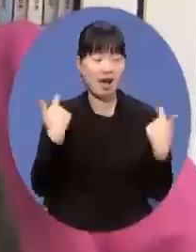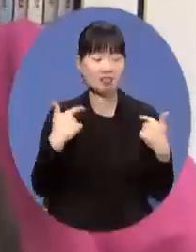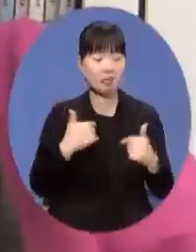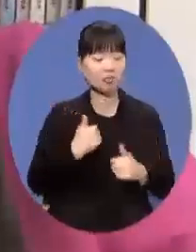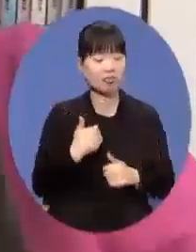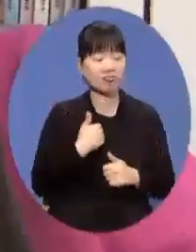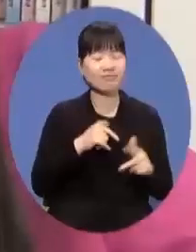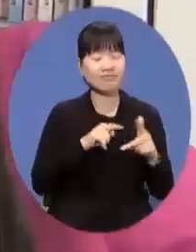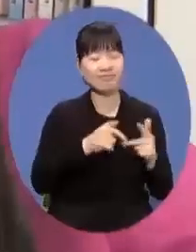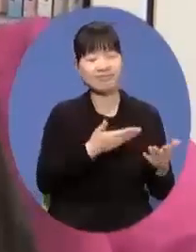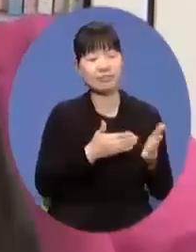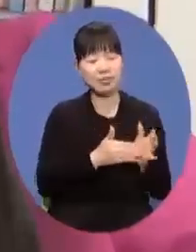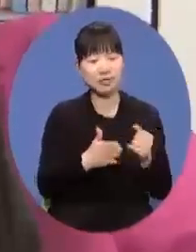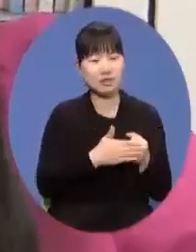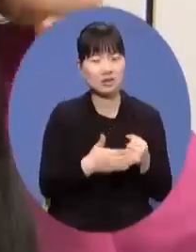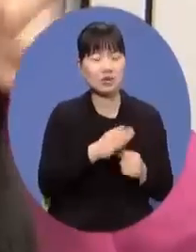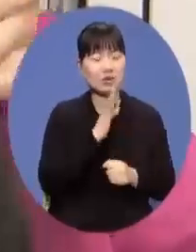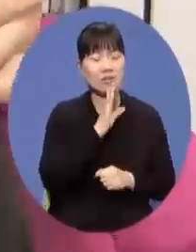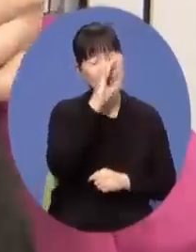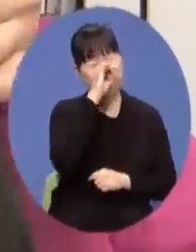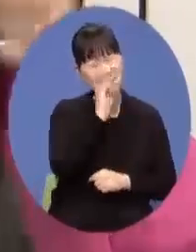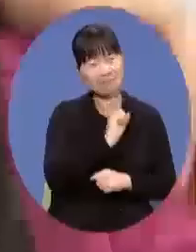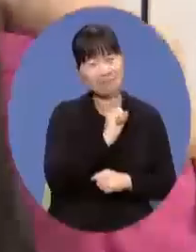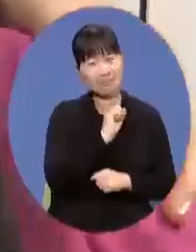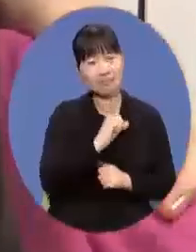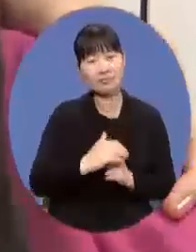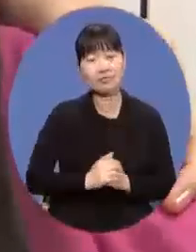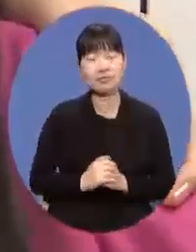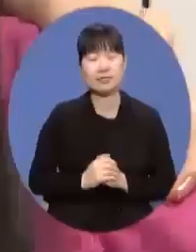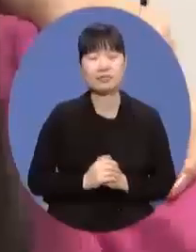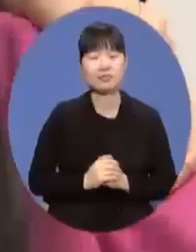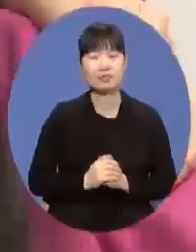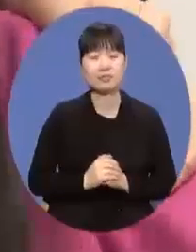날 이해해줘서 참 좋아요.